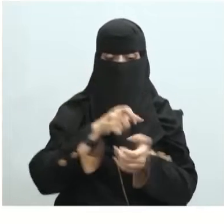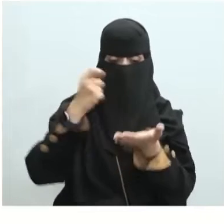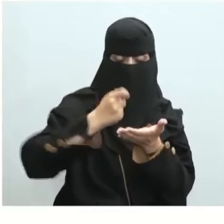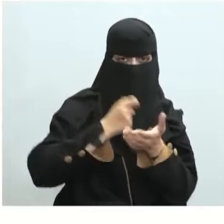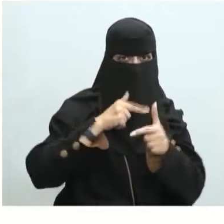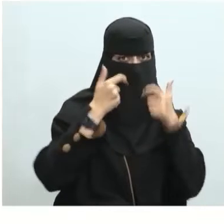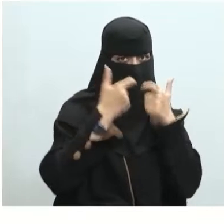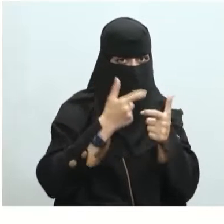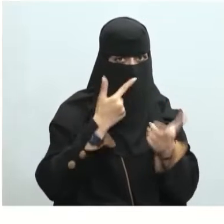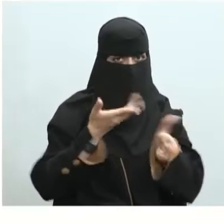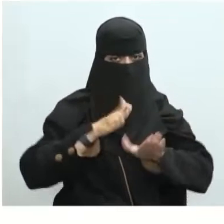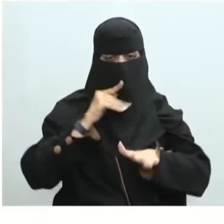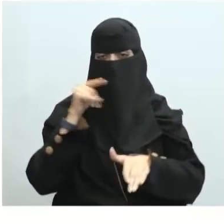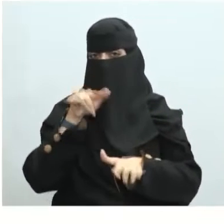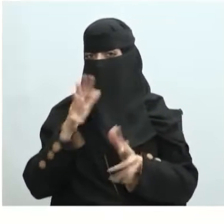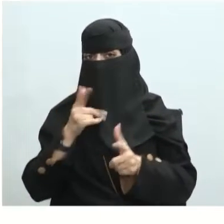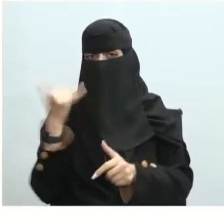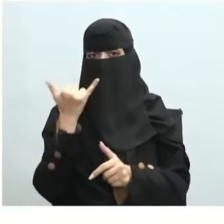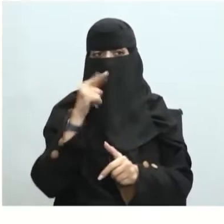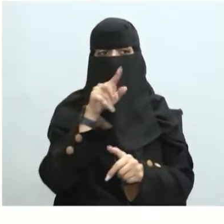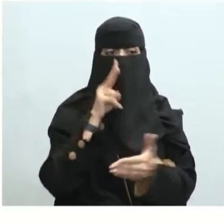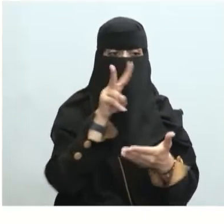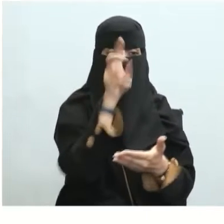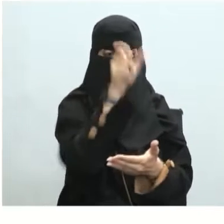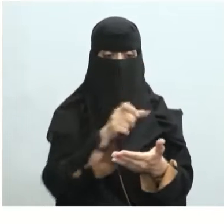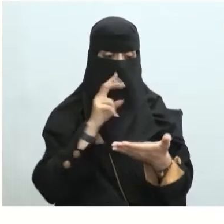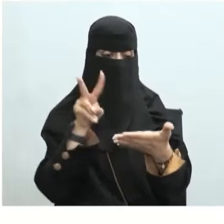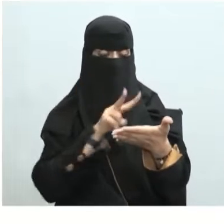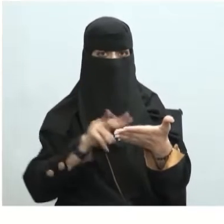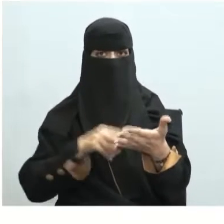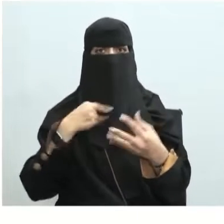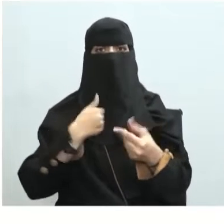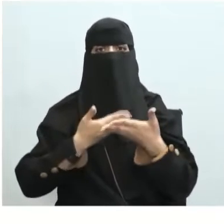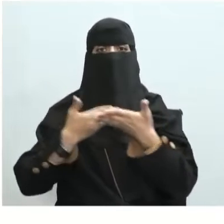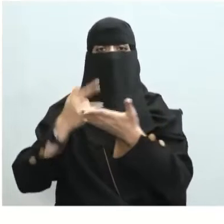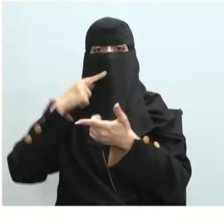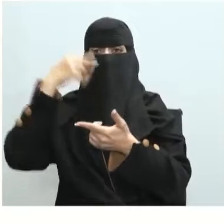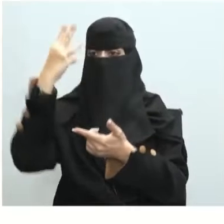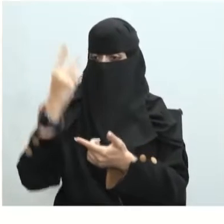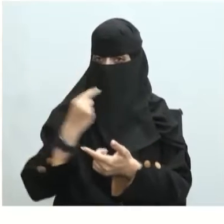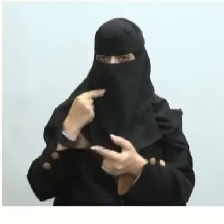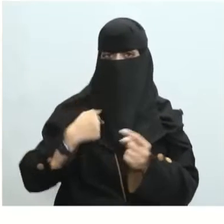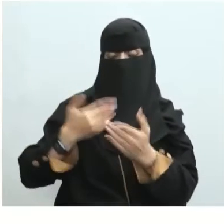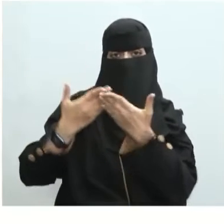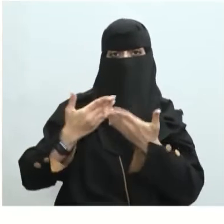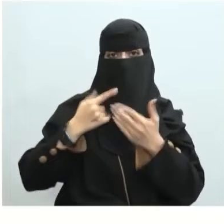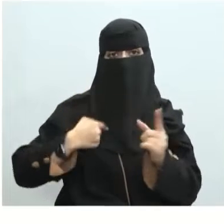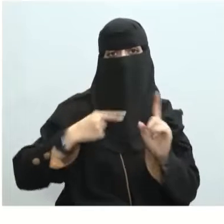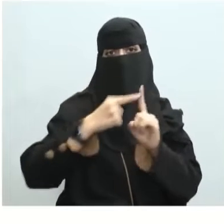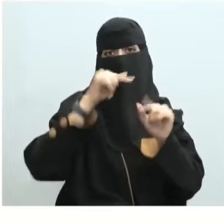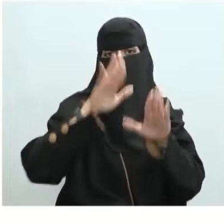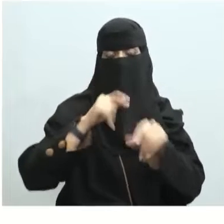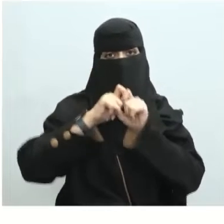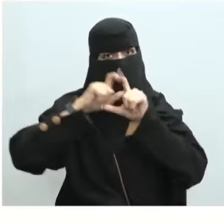يركز على ما يهم القارئ ويقدم له عددا من المساعدات الحصول على مبتغاه بشكل واضح